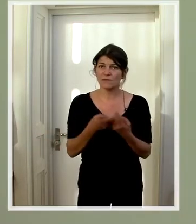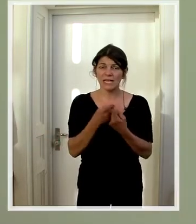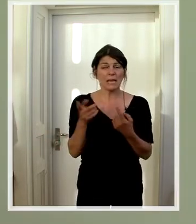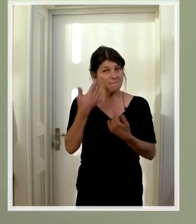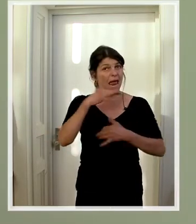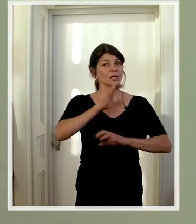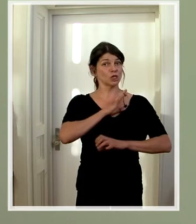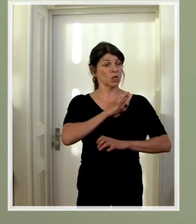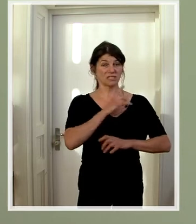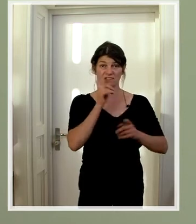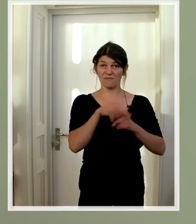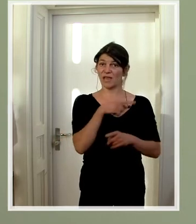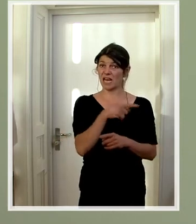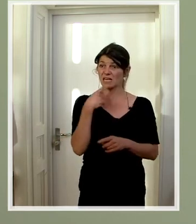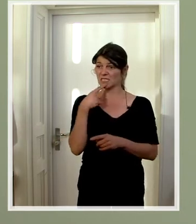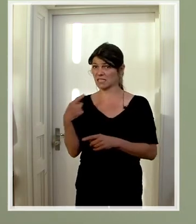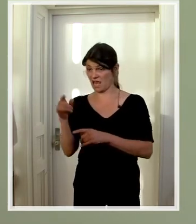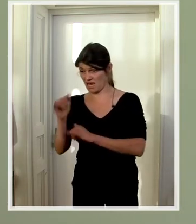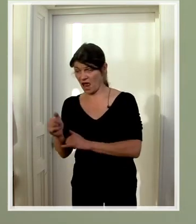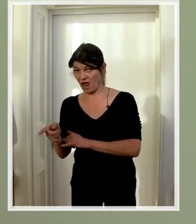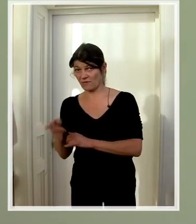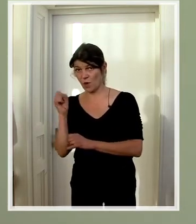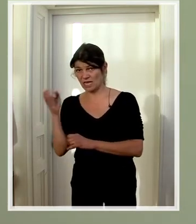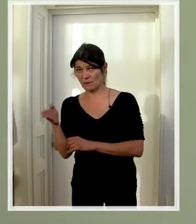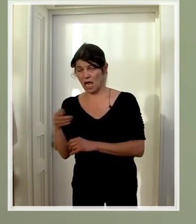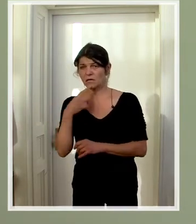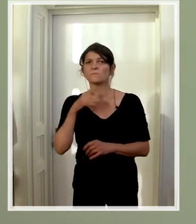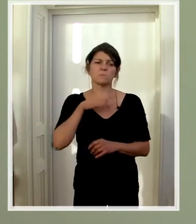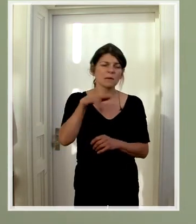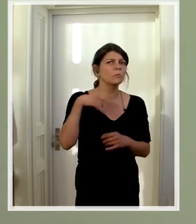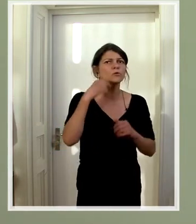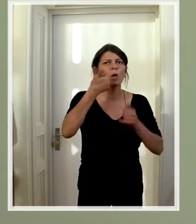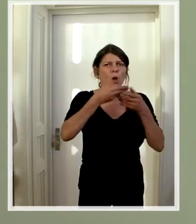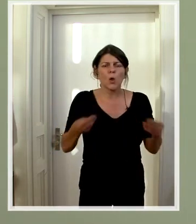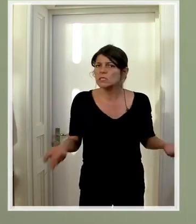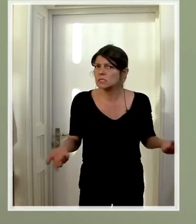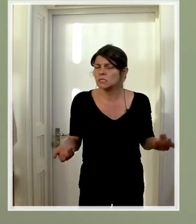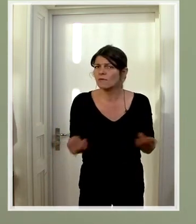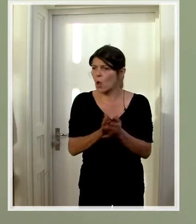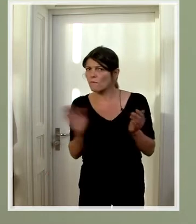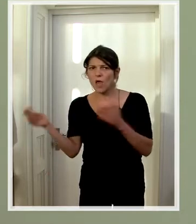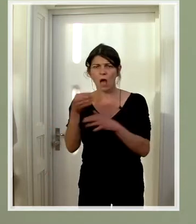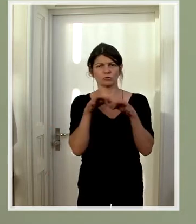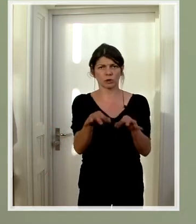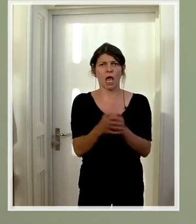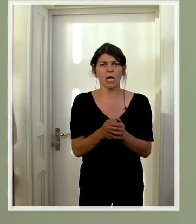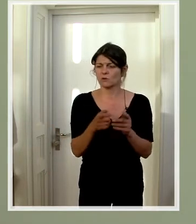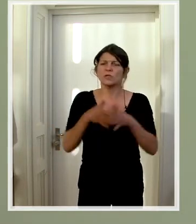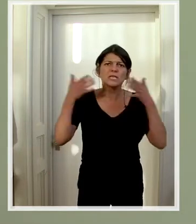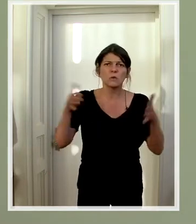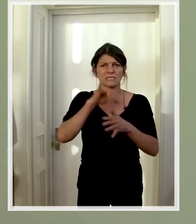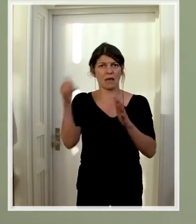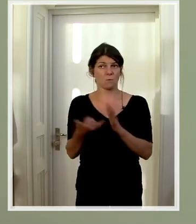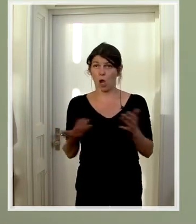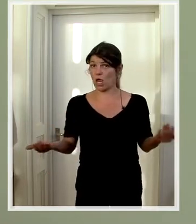besseren Chancen wie einem Jahr zur S-Bahn. Also punktuell muss man zuerst einmal lösen, weil Umfahrungsstraßen oder grosse Projekte, für